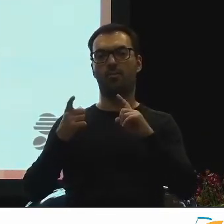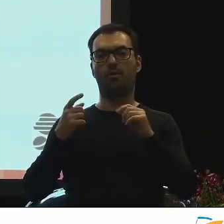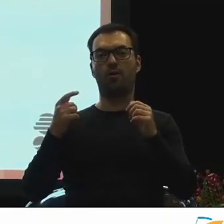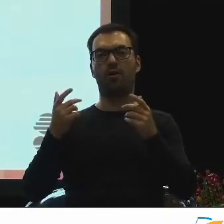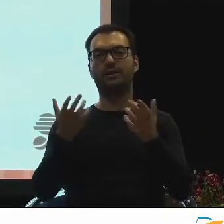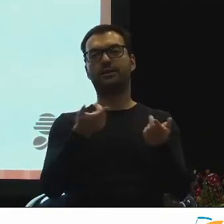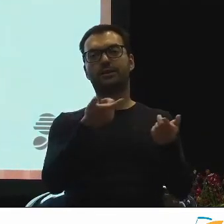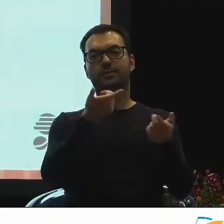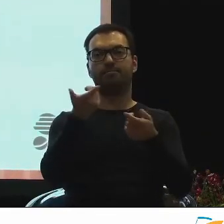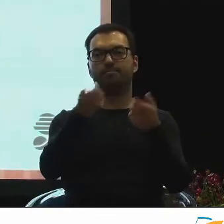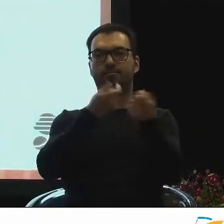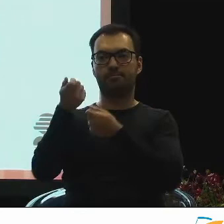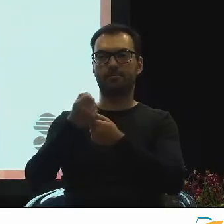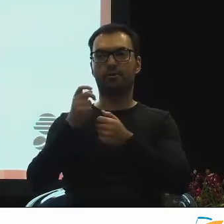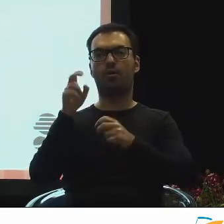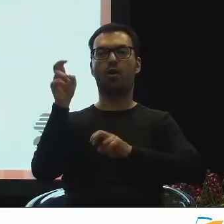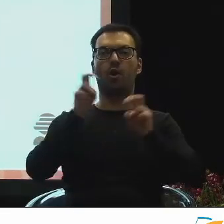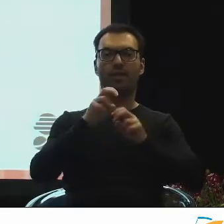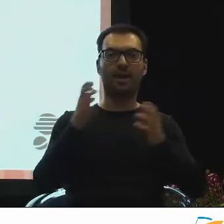angażowanie hoteli,